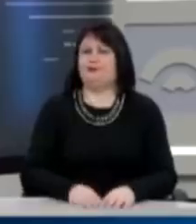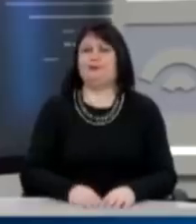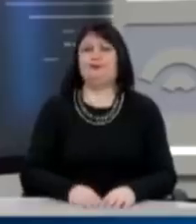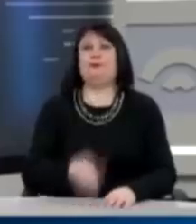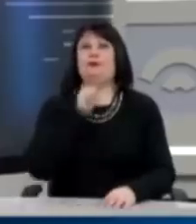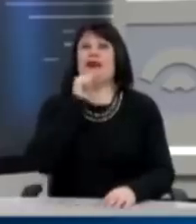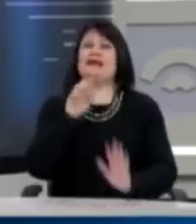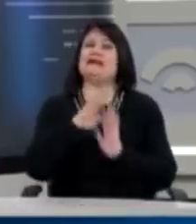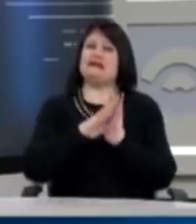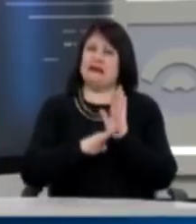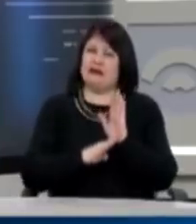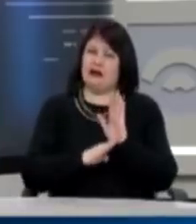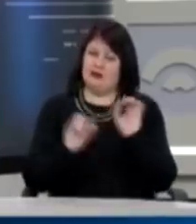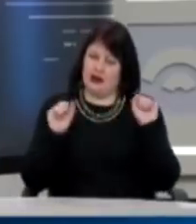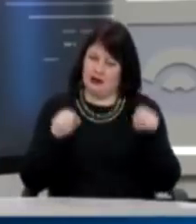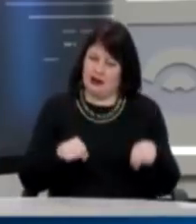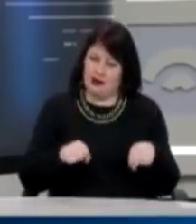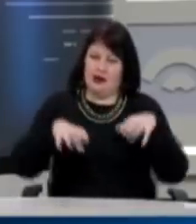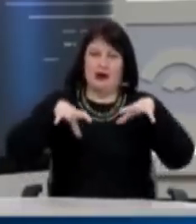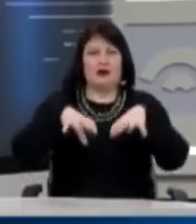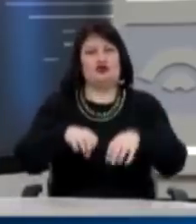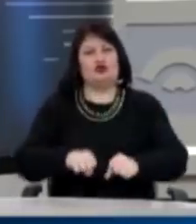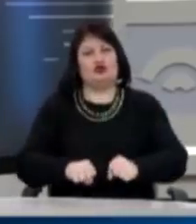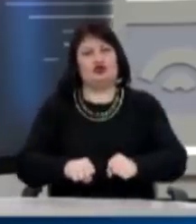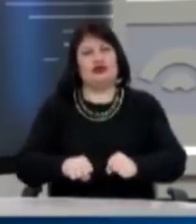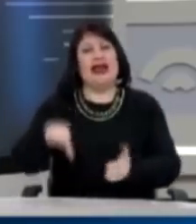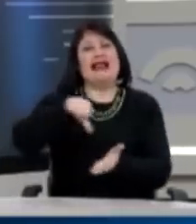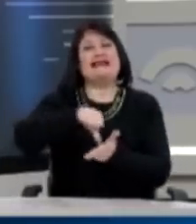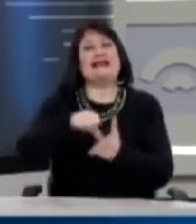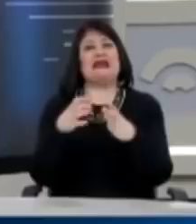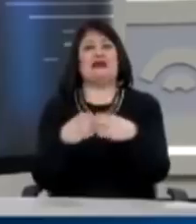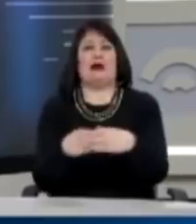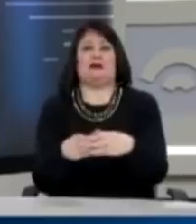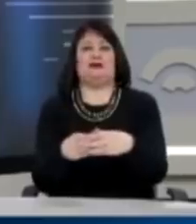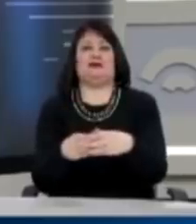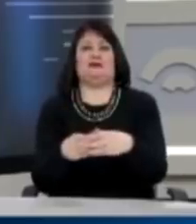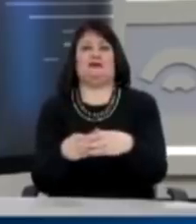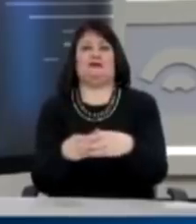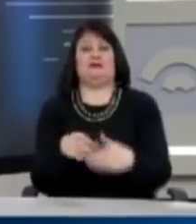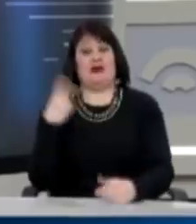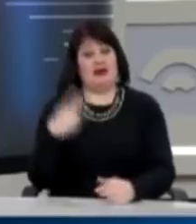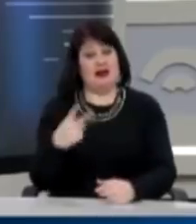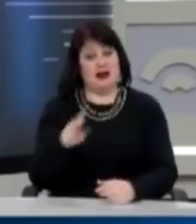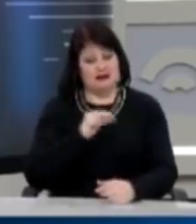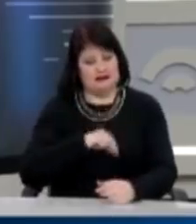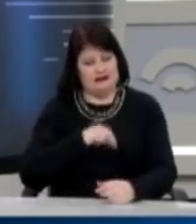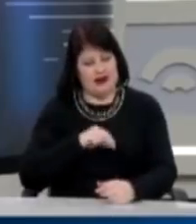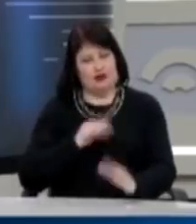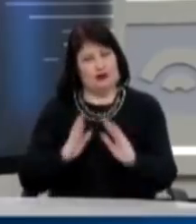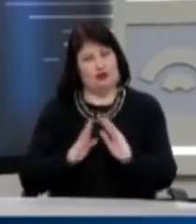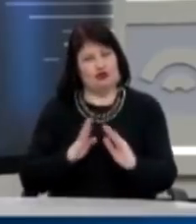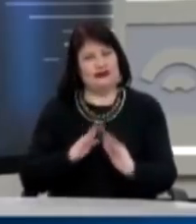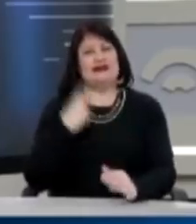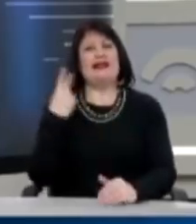το Σύνταγμα κατοχυρώνει την εξουσία της αστικής τάξης. Διασφαλίζει τα δικά της συμφέροντα,